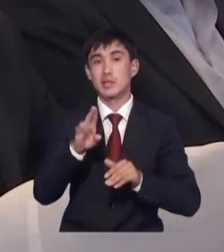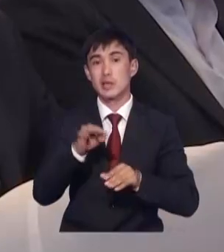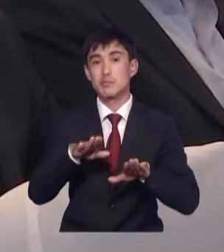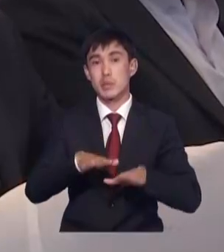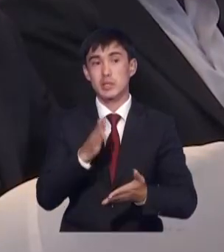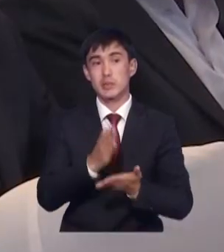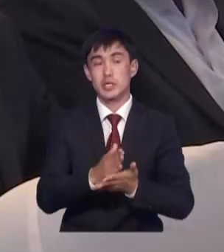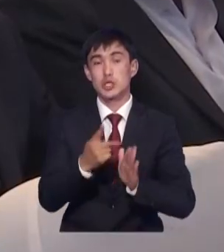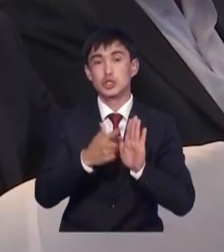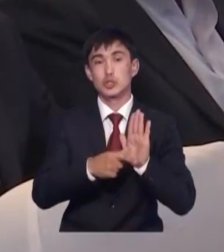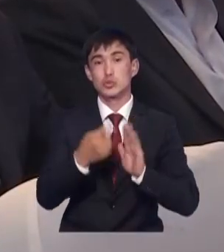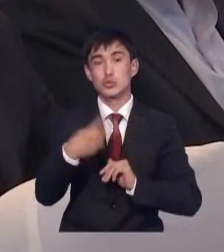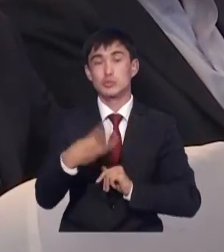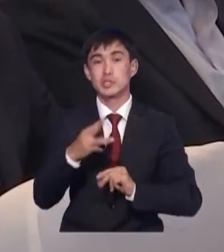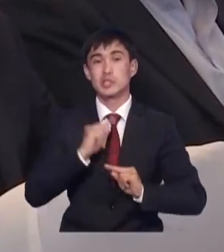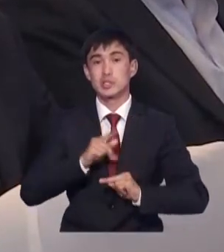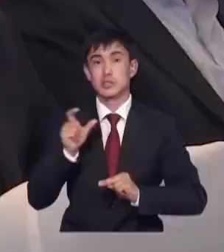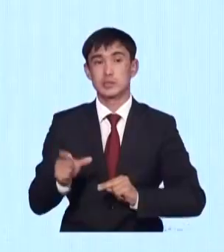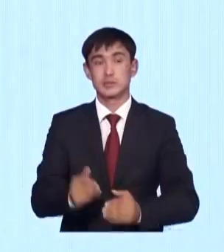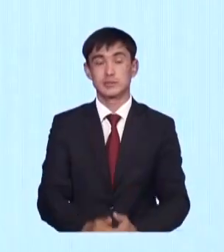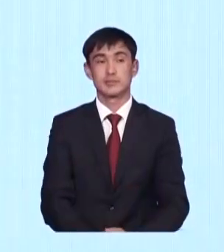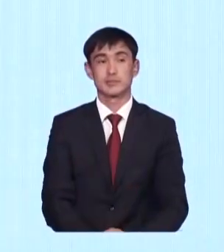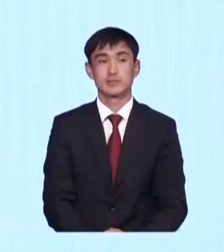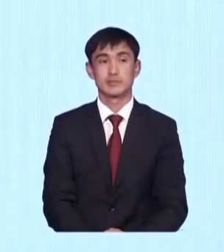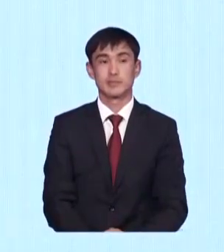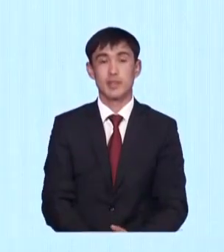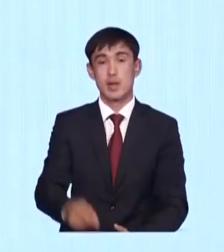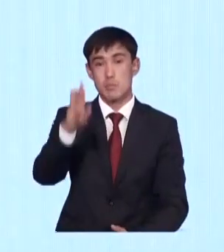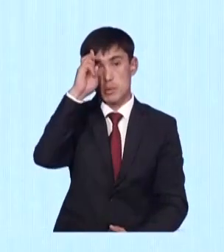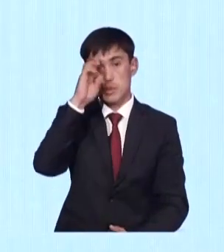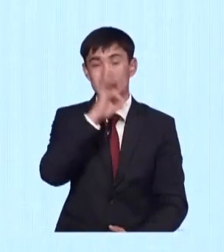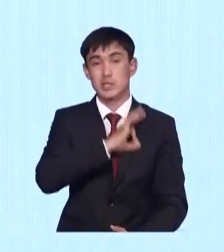Онда 735-ке жуық қызметкер жұмыс істейді. Мемлекеттік кірістер